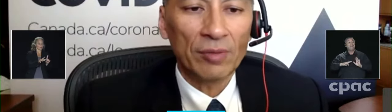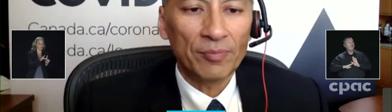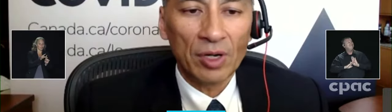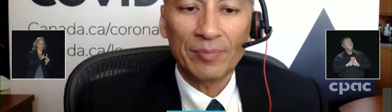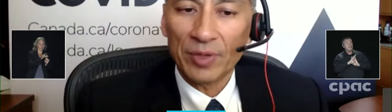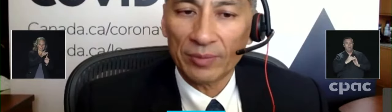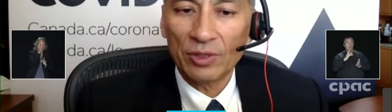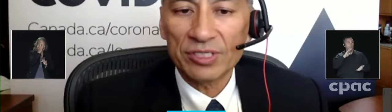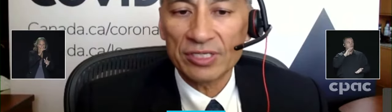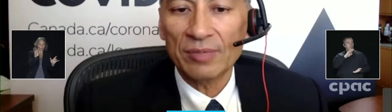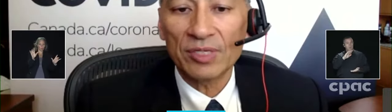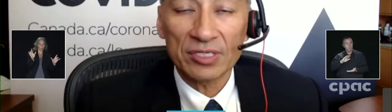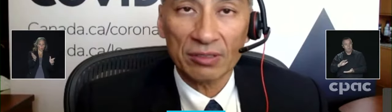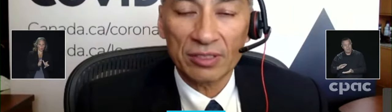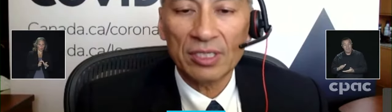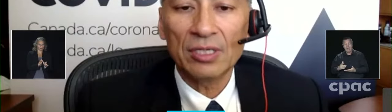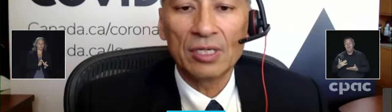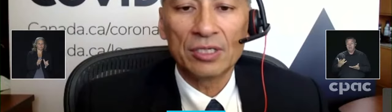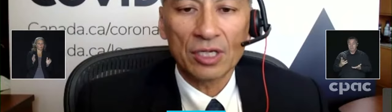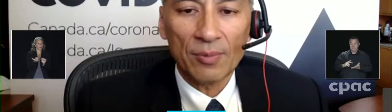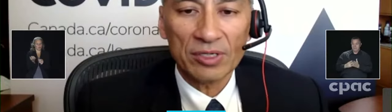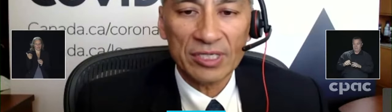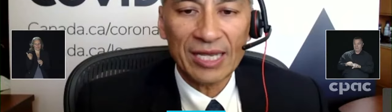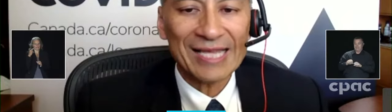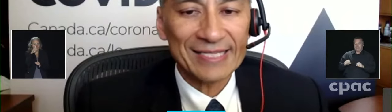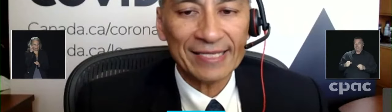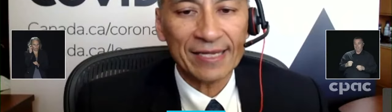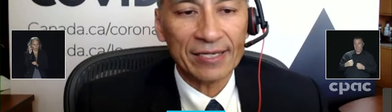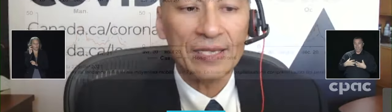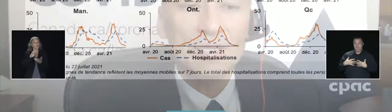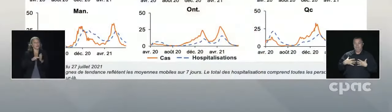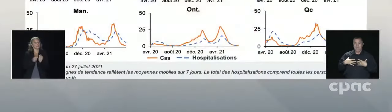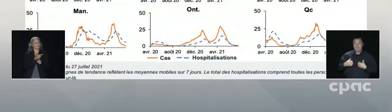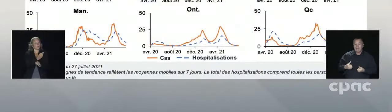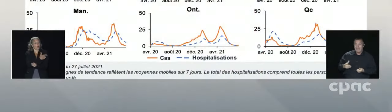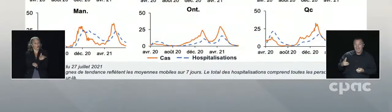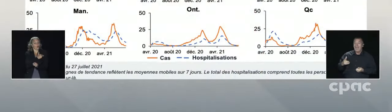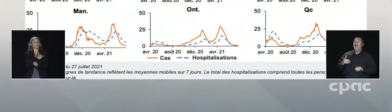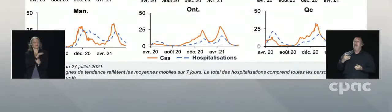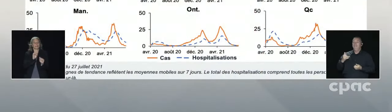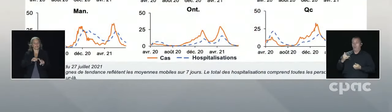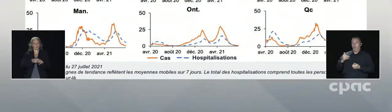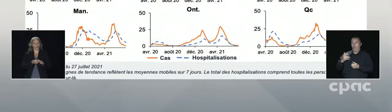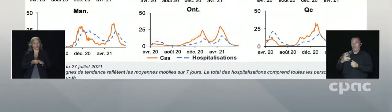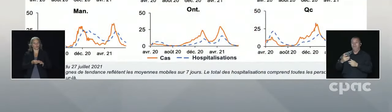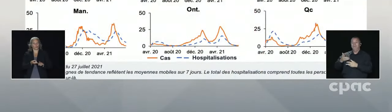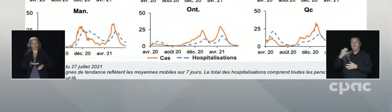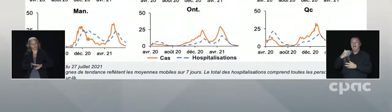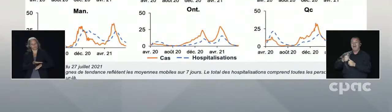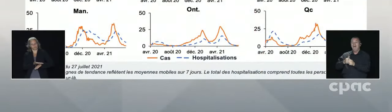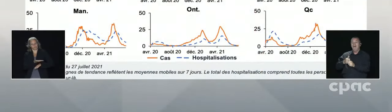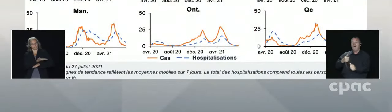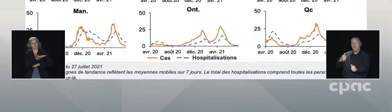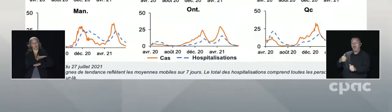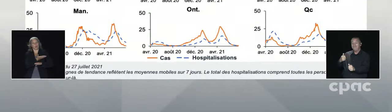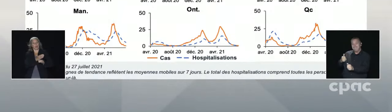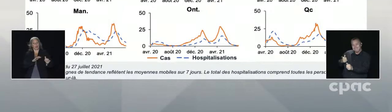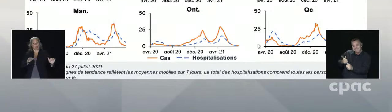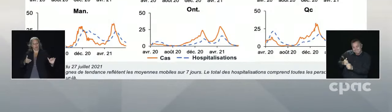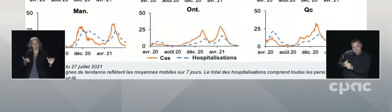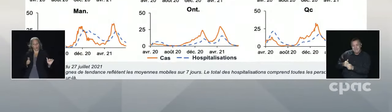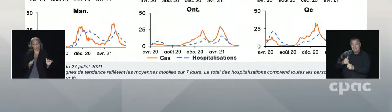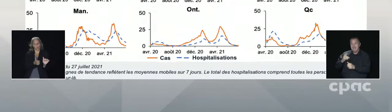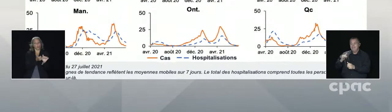Ce développement a permis au système de santé de commencer à s'attaquer au retard, notamment de reprendre les